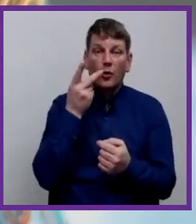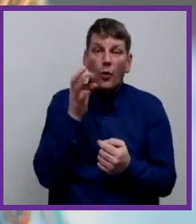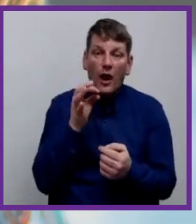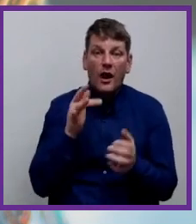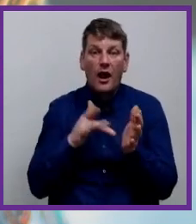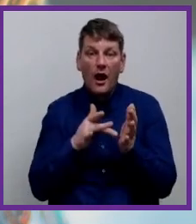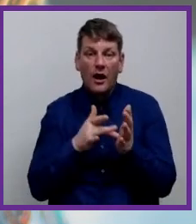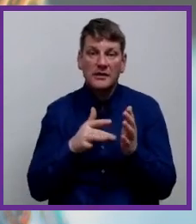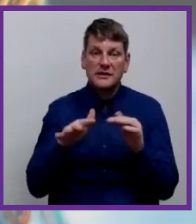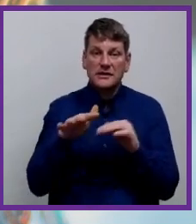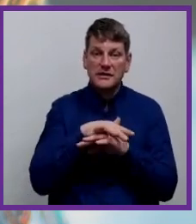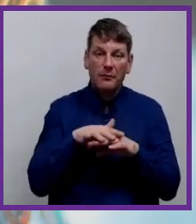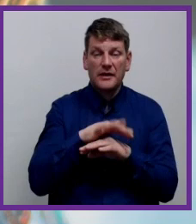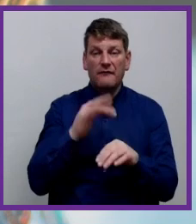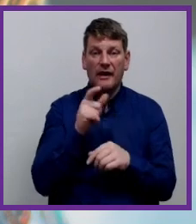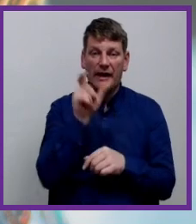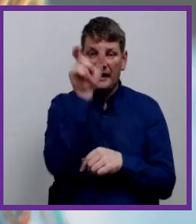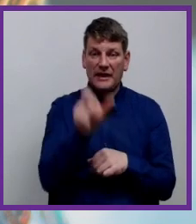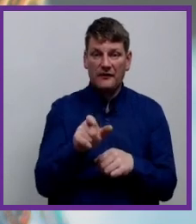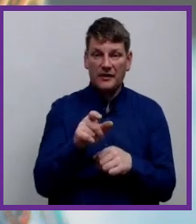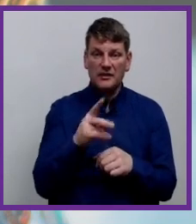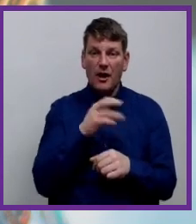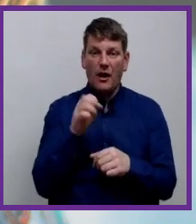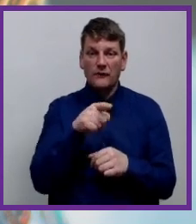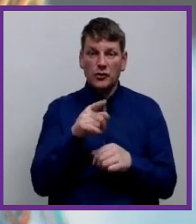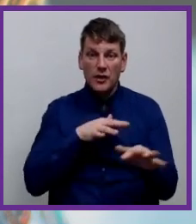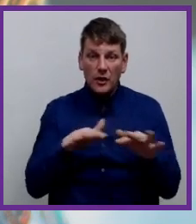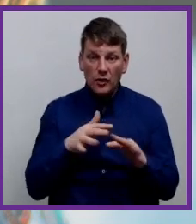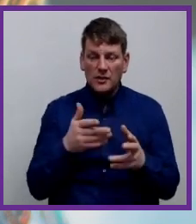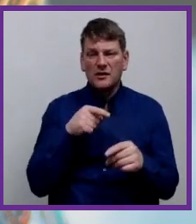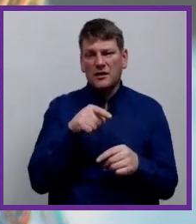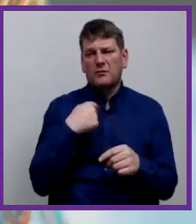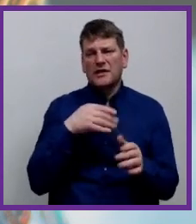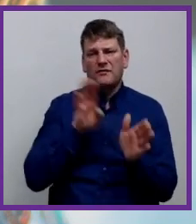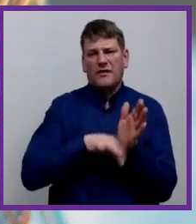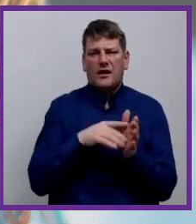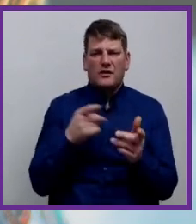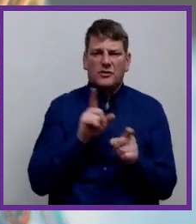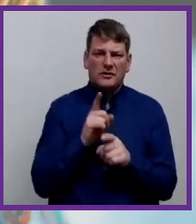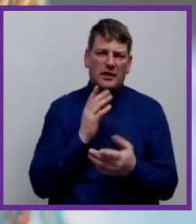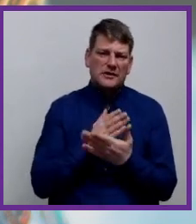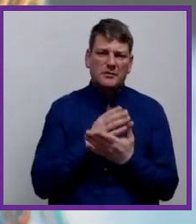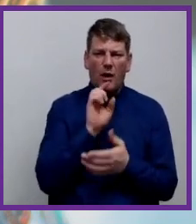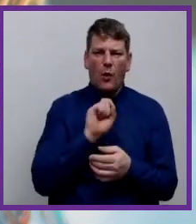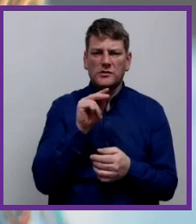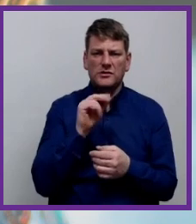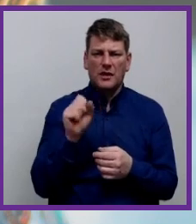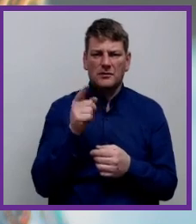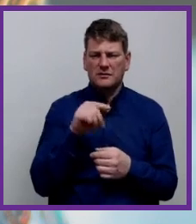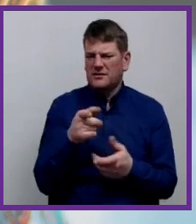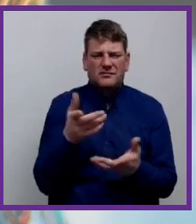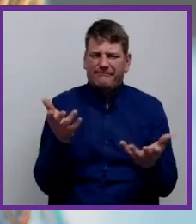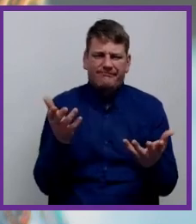kāda sabiedrības grupa vai indivīds, kā tas reaģēs, tad mēs vienkārši esam audās, latviski sakot, un tas neiet